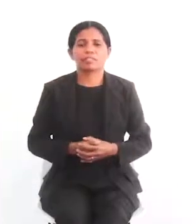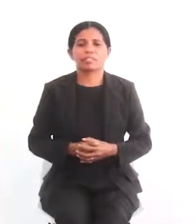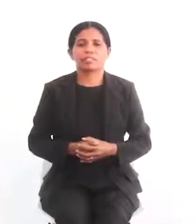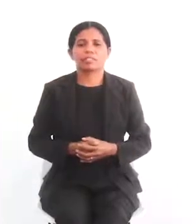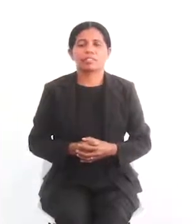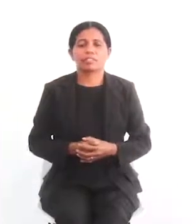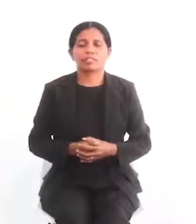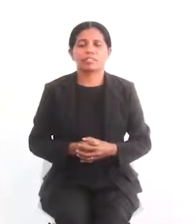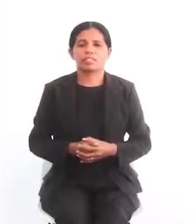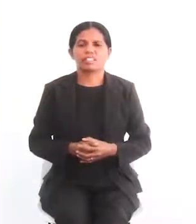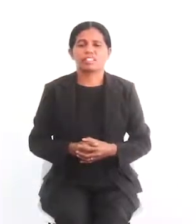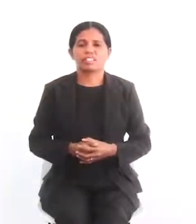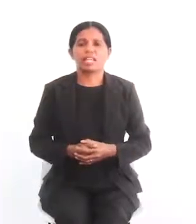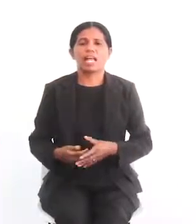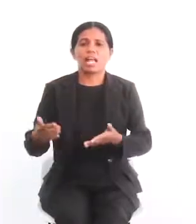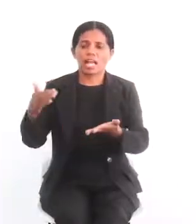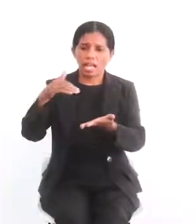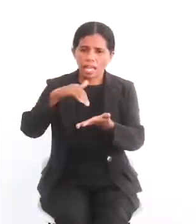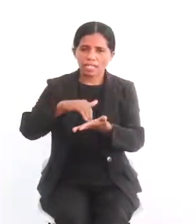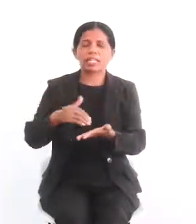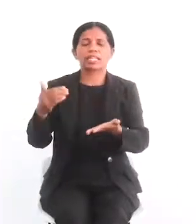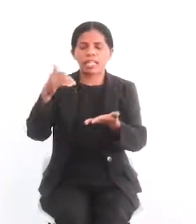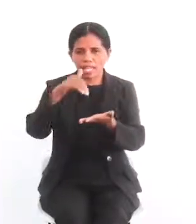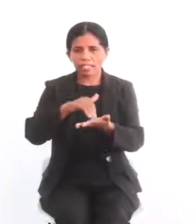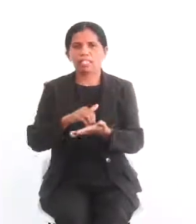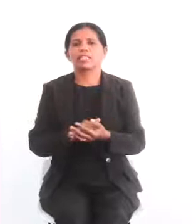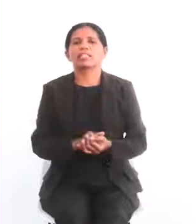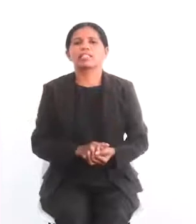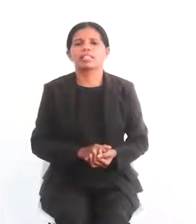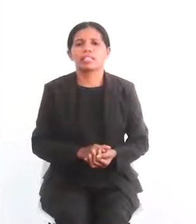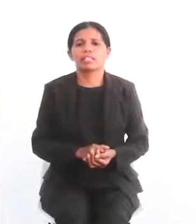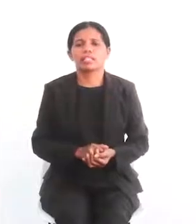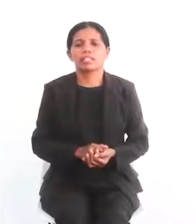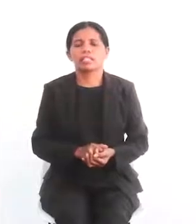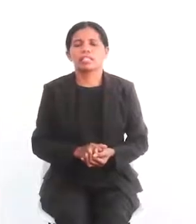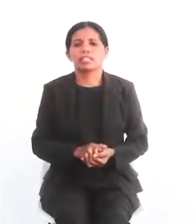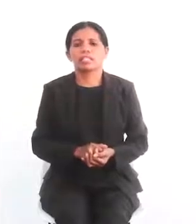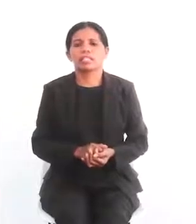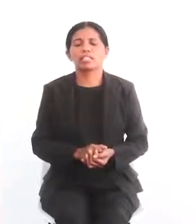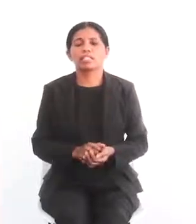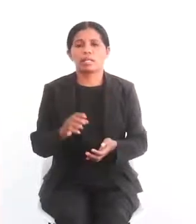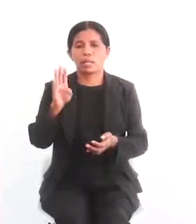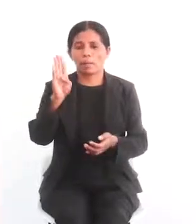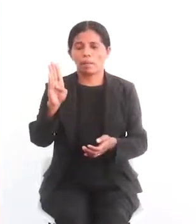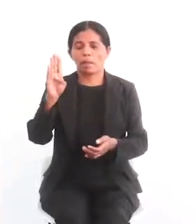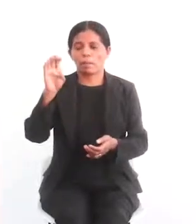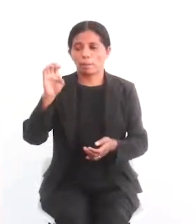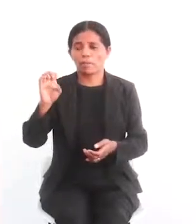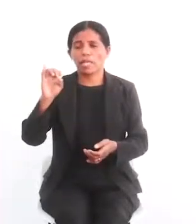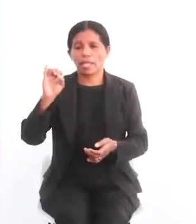Beibeik. Lia fuan ida ne mai husinye base mak bei. No teknikamente bei hanesan